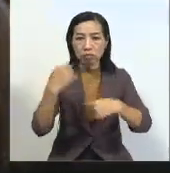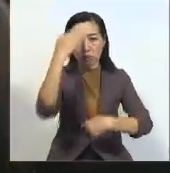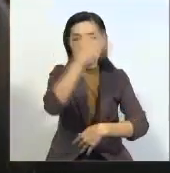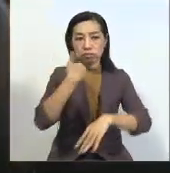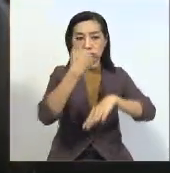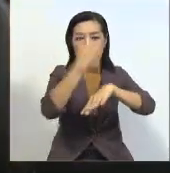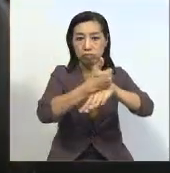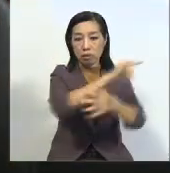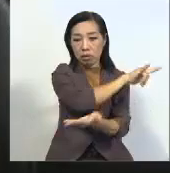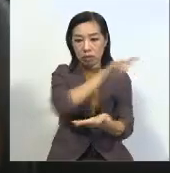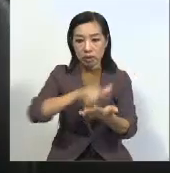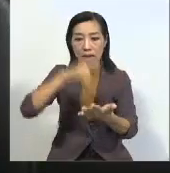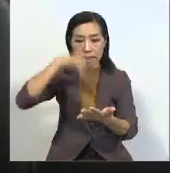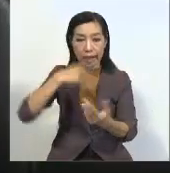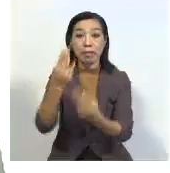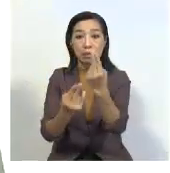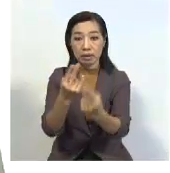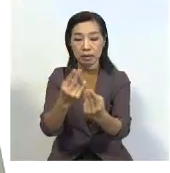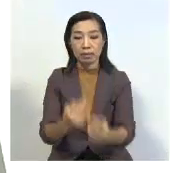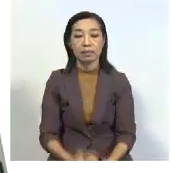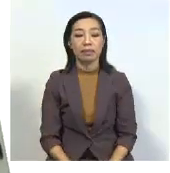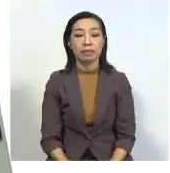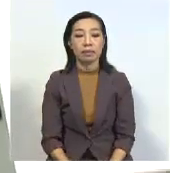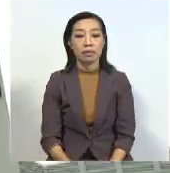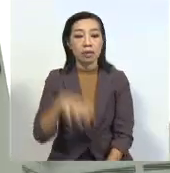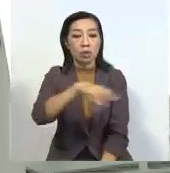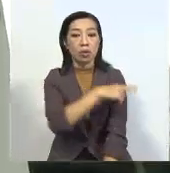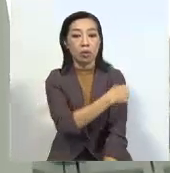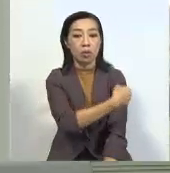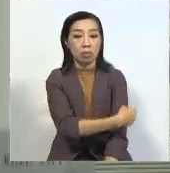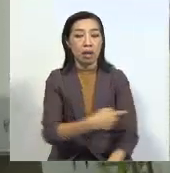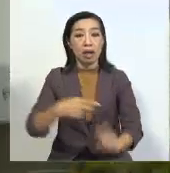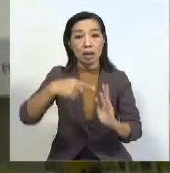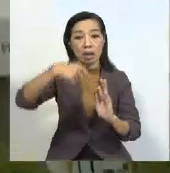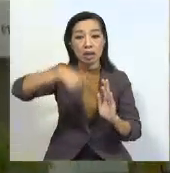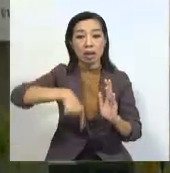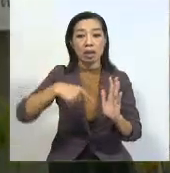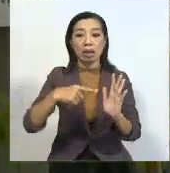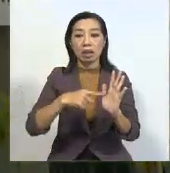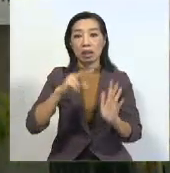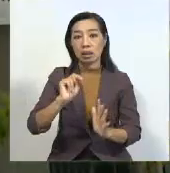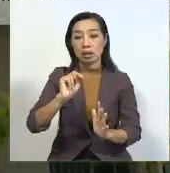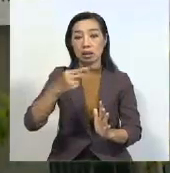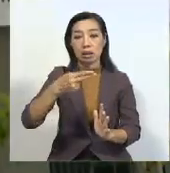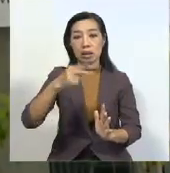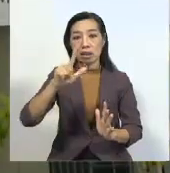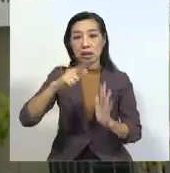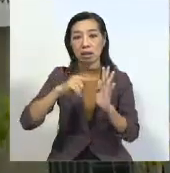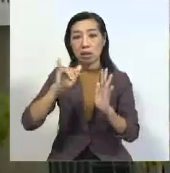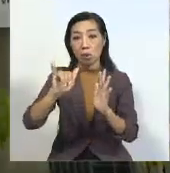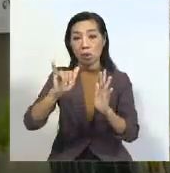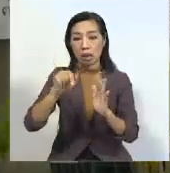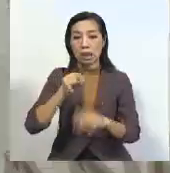ครับ ทางด้านโรงพยาบาลเซนหลุยเขตสาทรซึ่งสมเด็จพระสันตะปาปาฟรังซิสจะเสด็จมาพบปะ